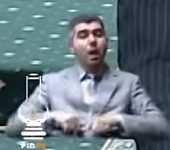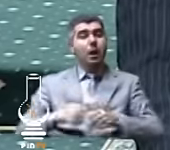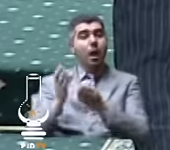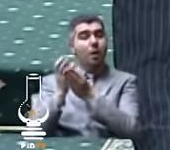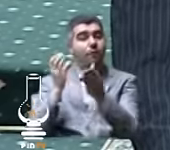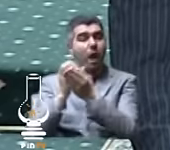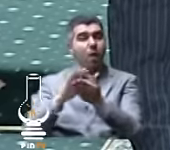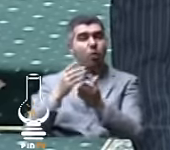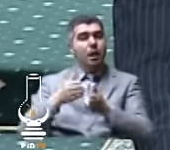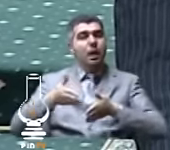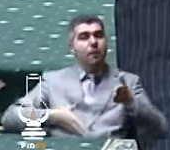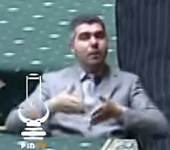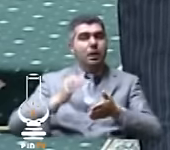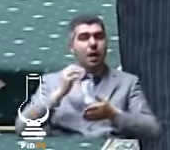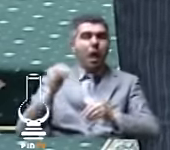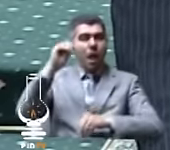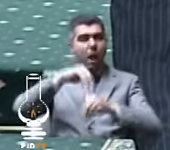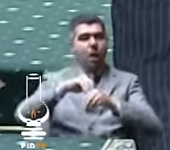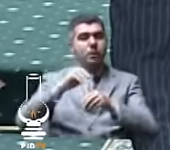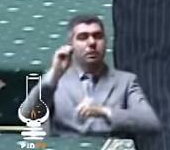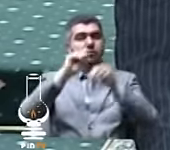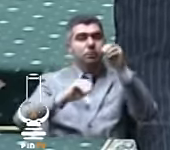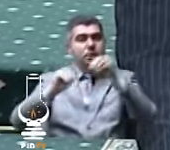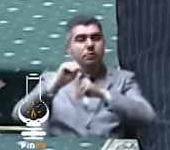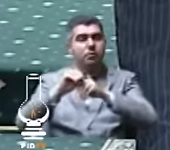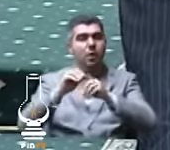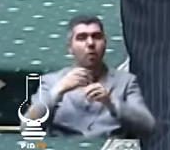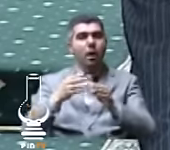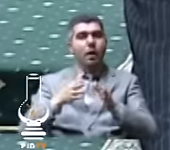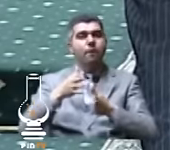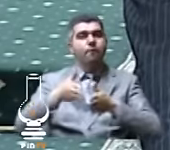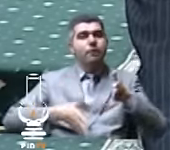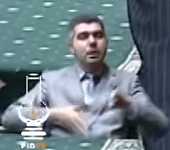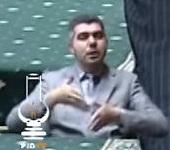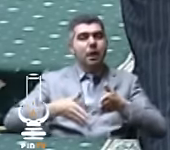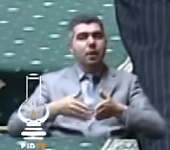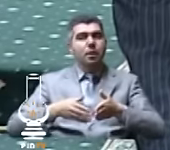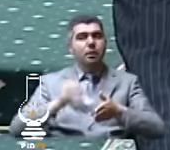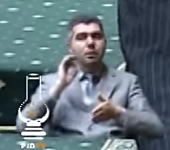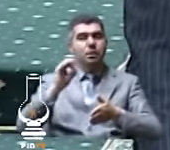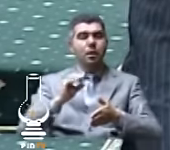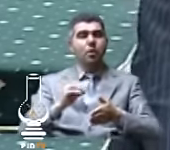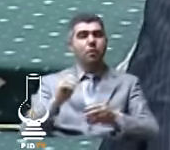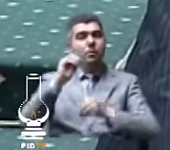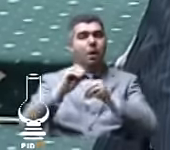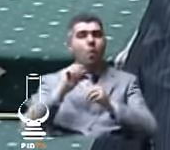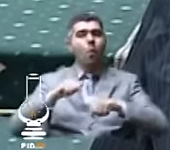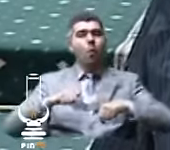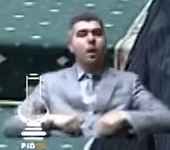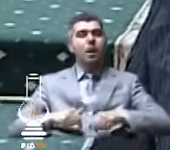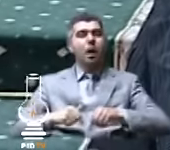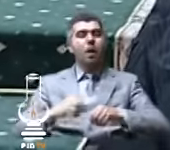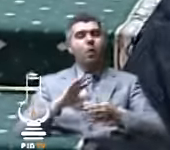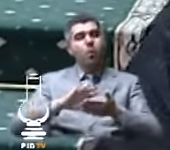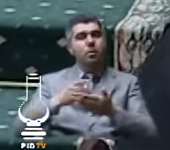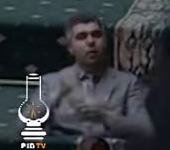إعادة هيكلة الشبكة الطرقية، الآلاف من الطرق ديال العالم القروي غتولي تابعة للوزارة، وبالتالي الصيانة ديالها تكون تابعة للدولة